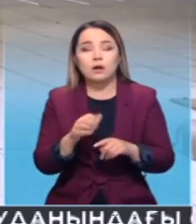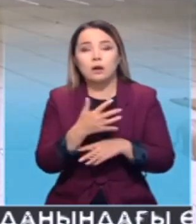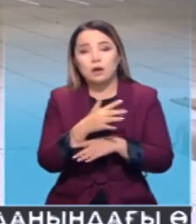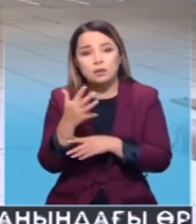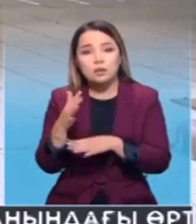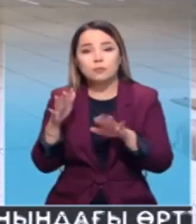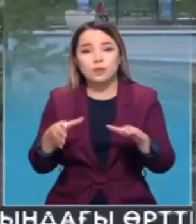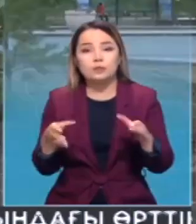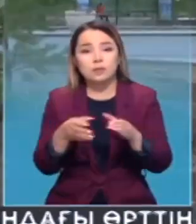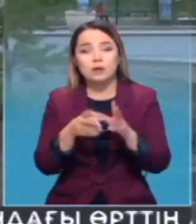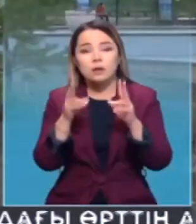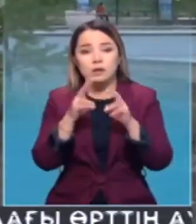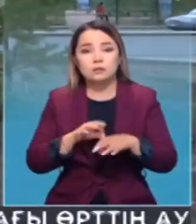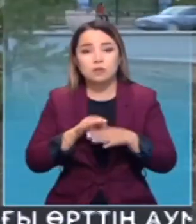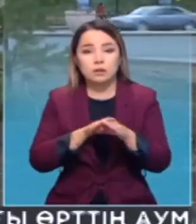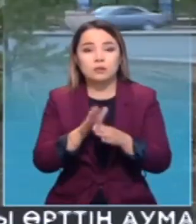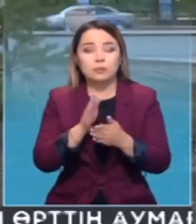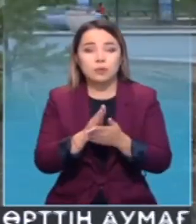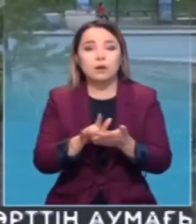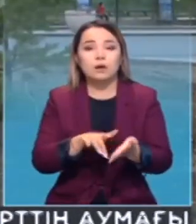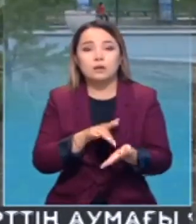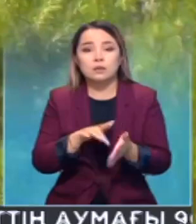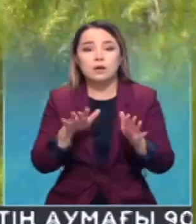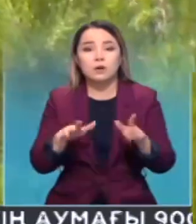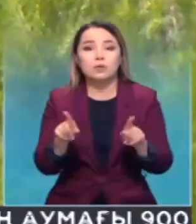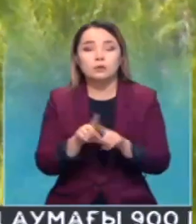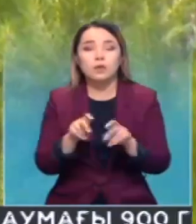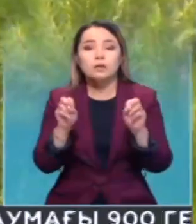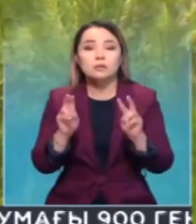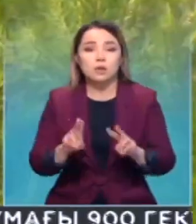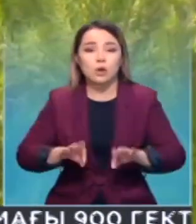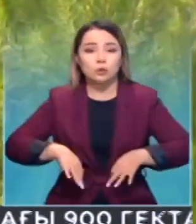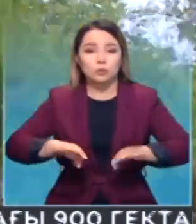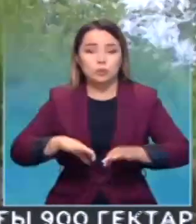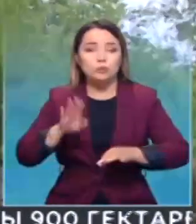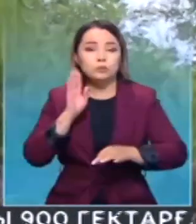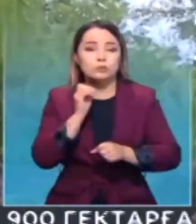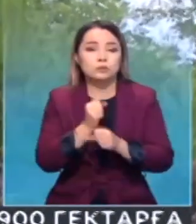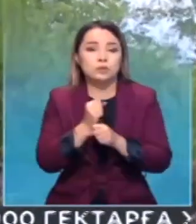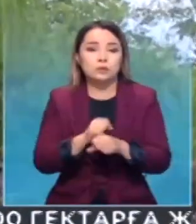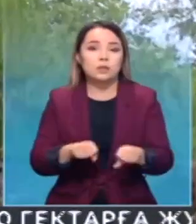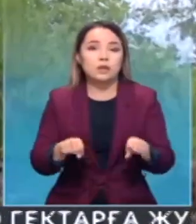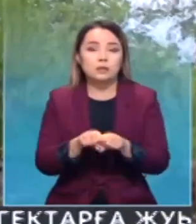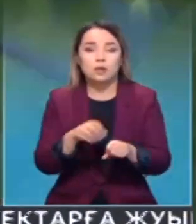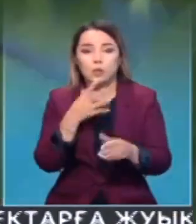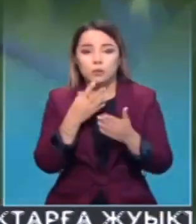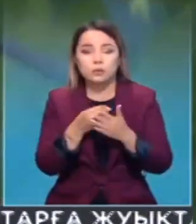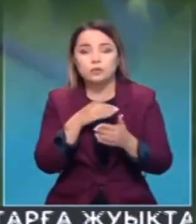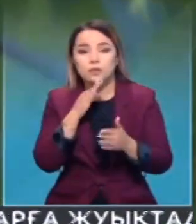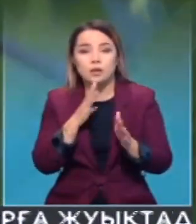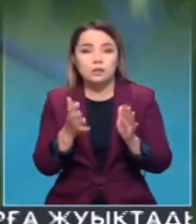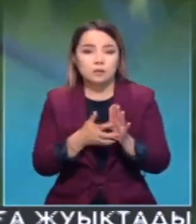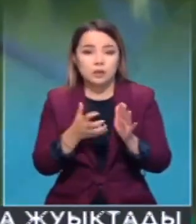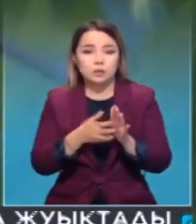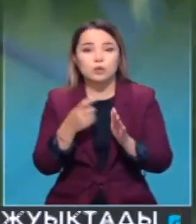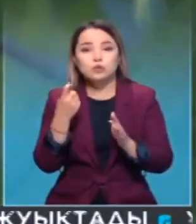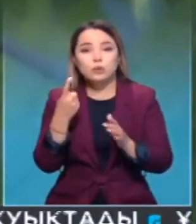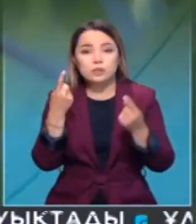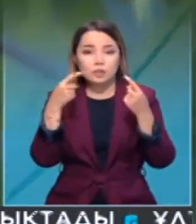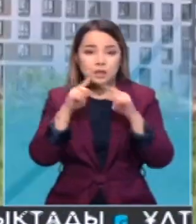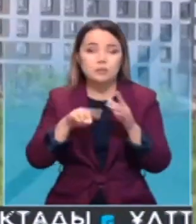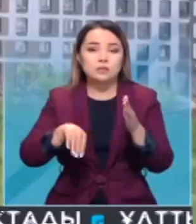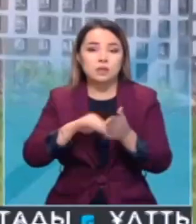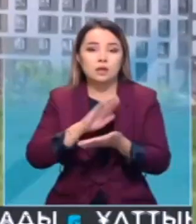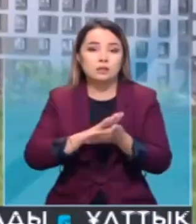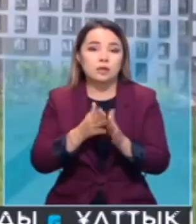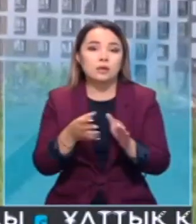ретінде қарастырудамыз. Қазір қаладағы талдарақтың көпшілігі арнайы көліктермен суарылады. Олардың өзі тапшы. Келер жылы жаңа 100 техника сатып